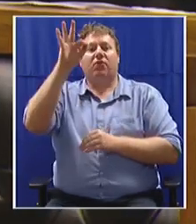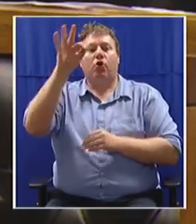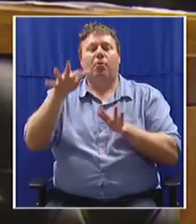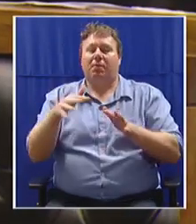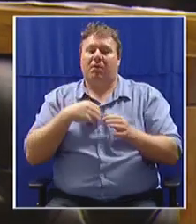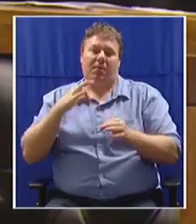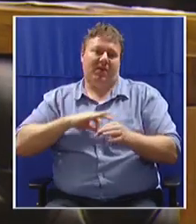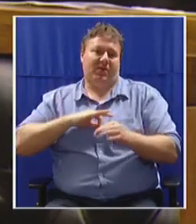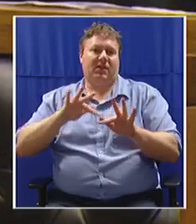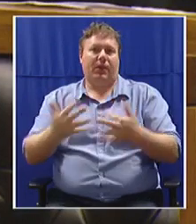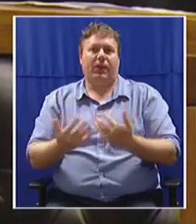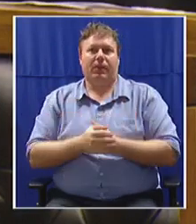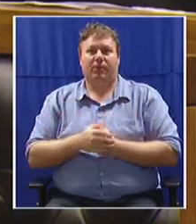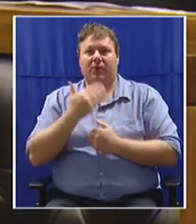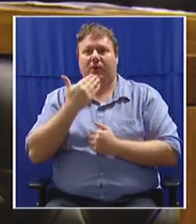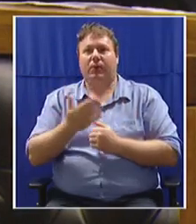Ngiyabonga.